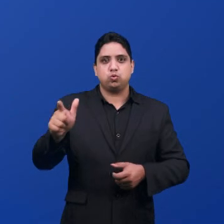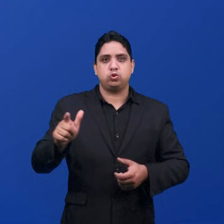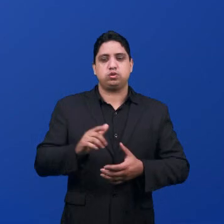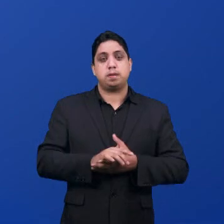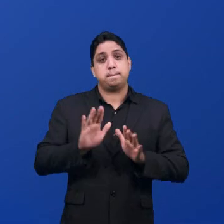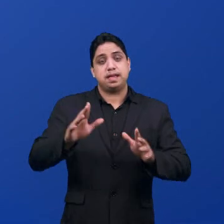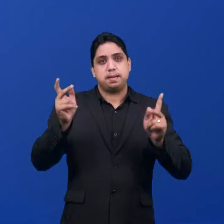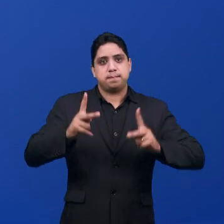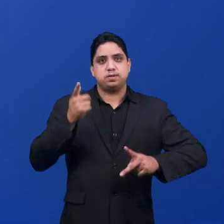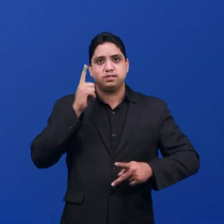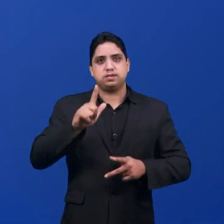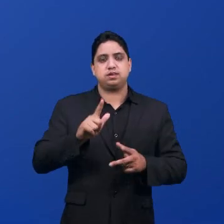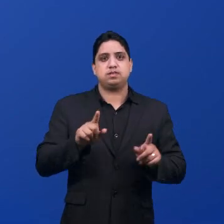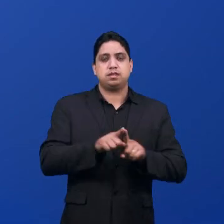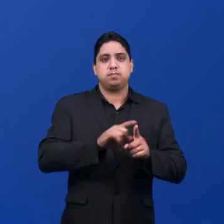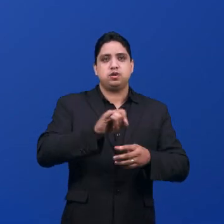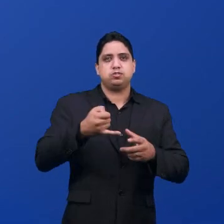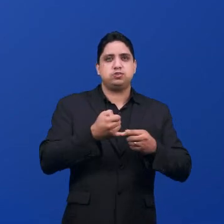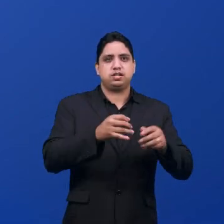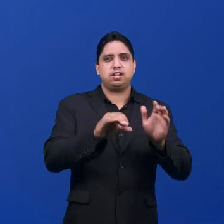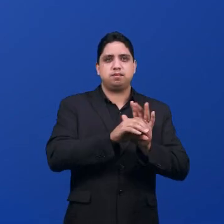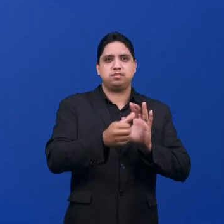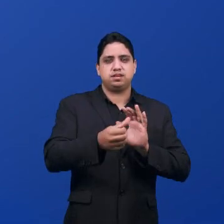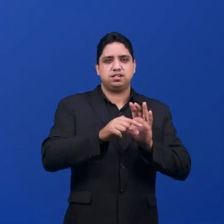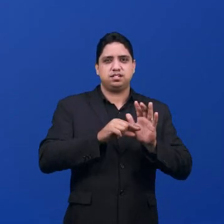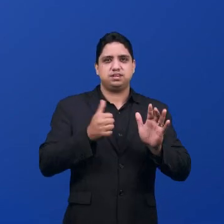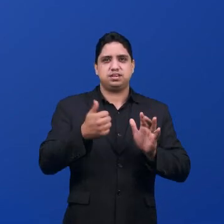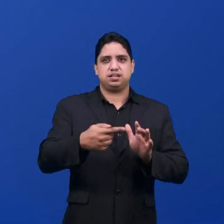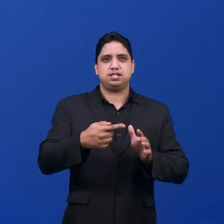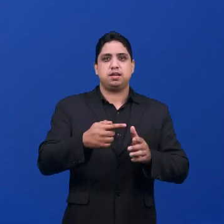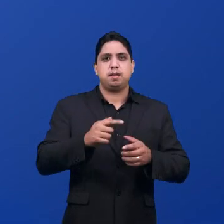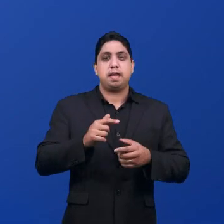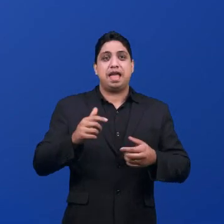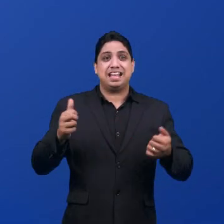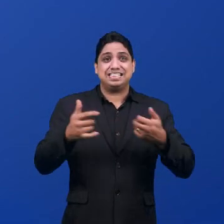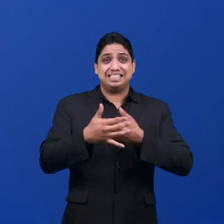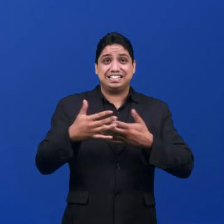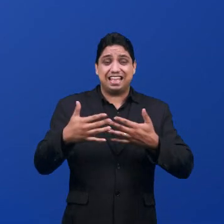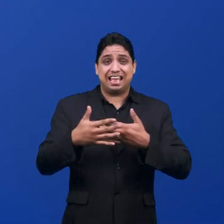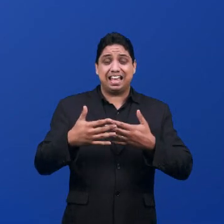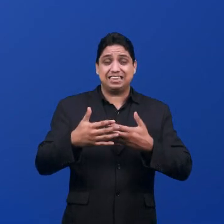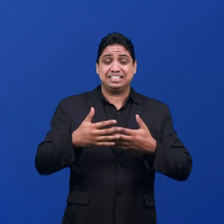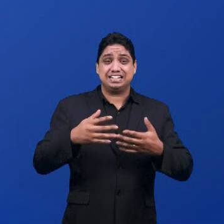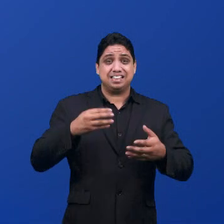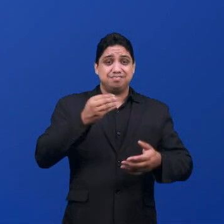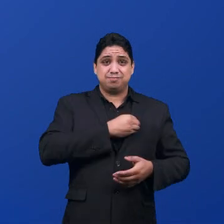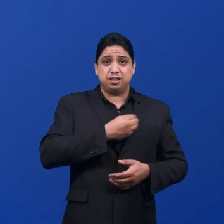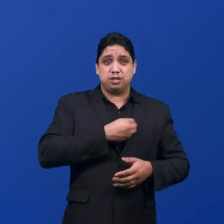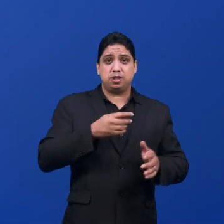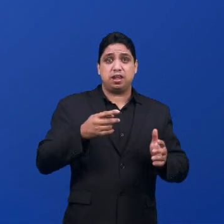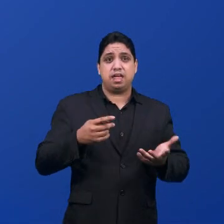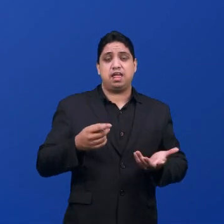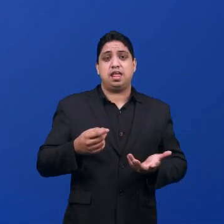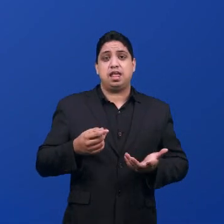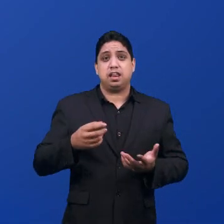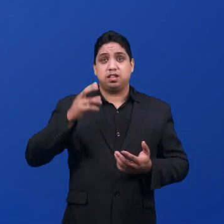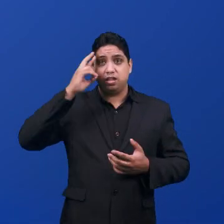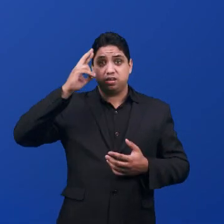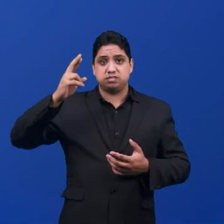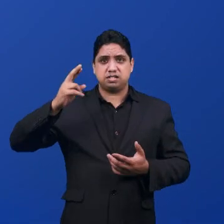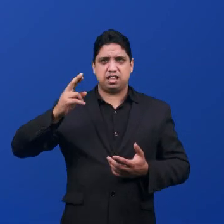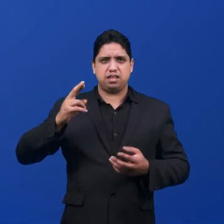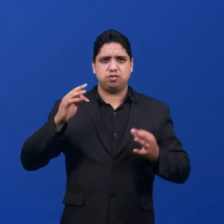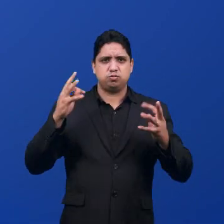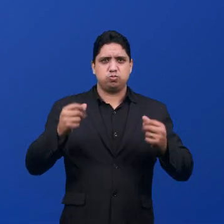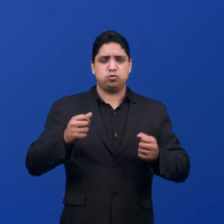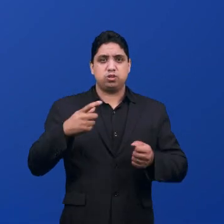a reçu en paix les espions. Josué 6, 17. mais la ville sera anathème le Seigneur, elle